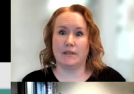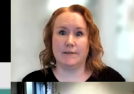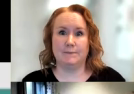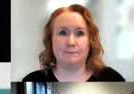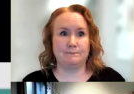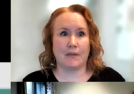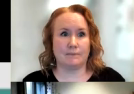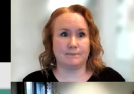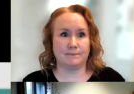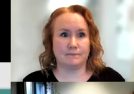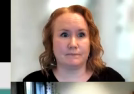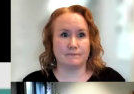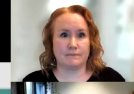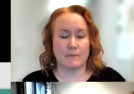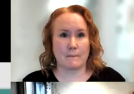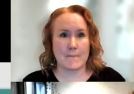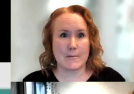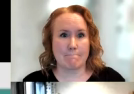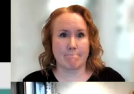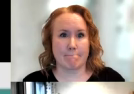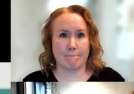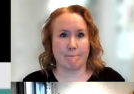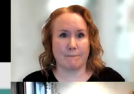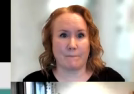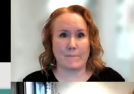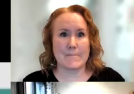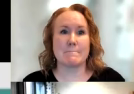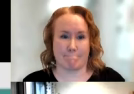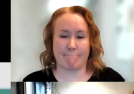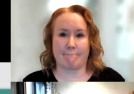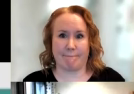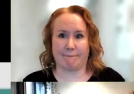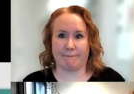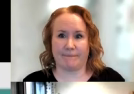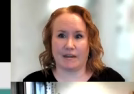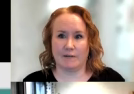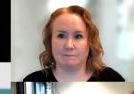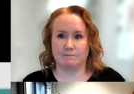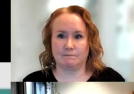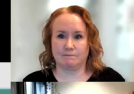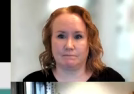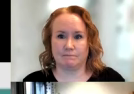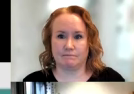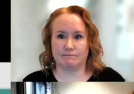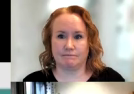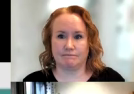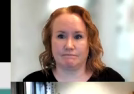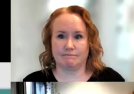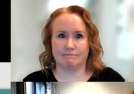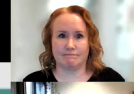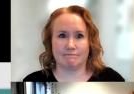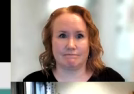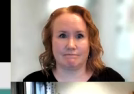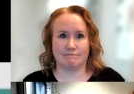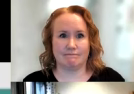om. Ja, I utgangspunktet gjelder webdirektivet fra EUs side offentlige virksomheter, og som du